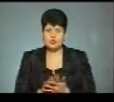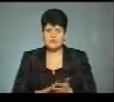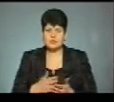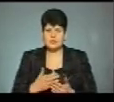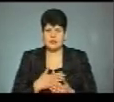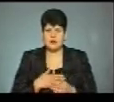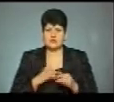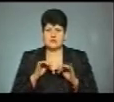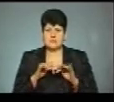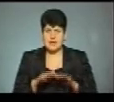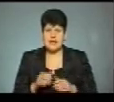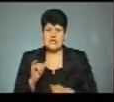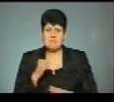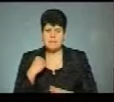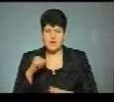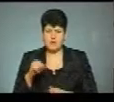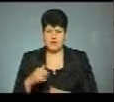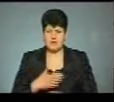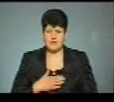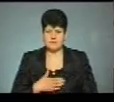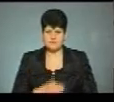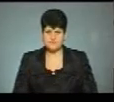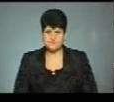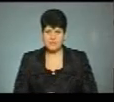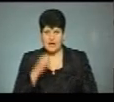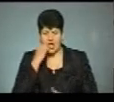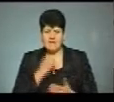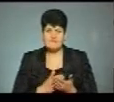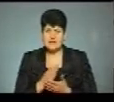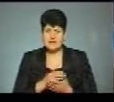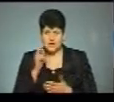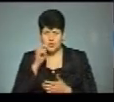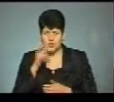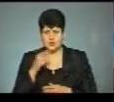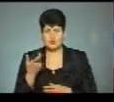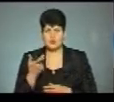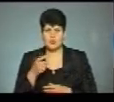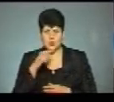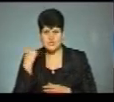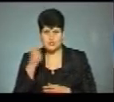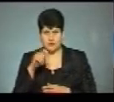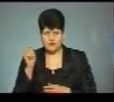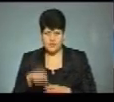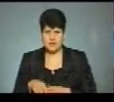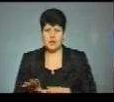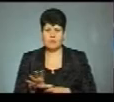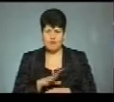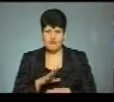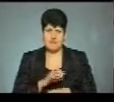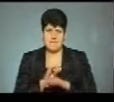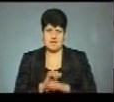справу і перемоги нам. Ветеран російсько-української війни Ігор Войцехівський був на Майдані під час